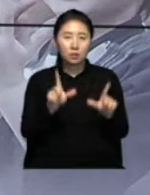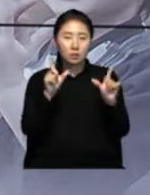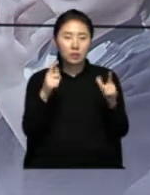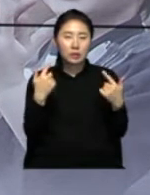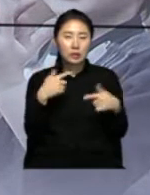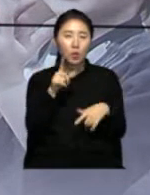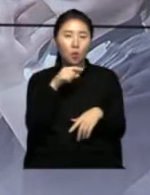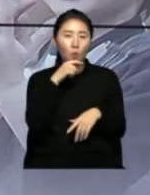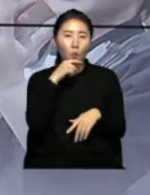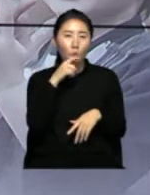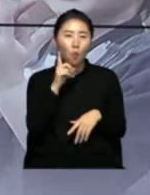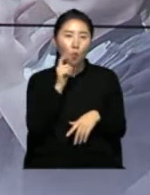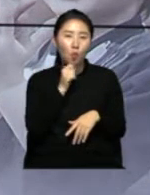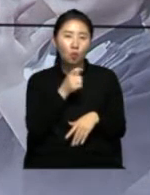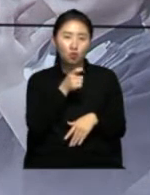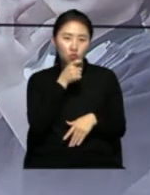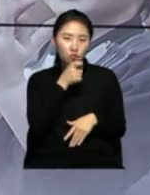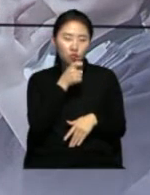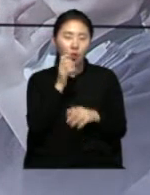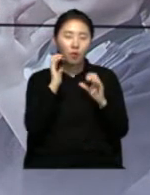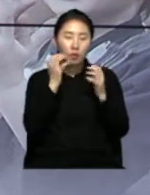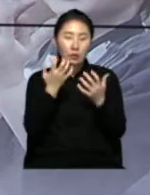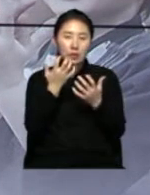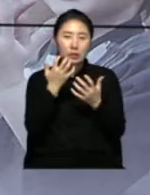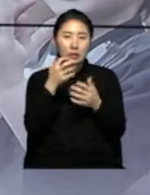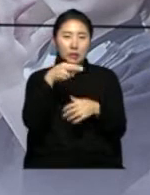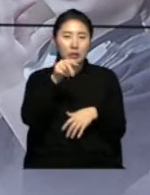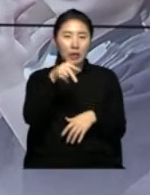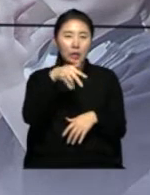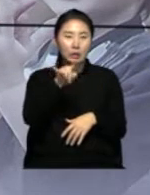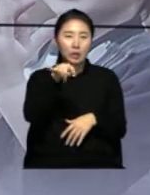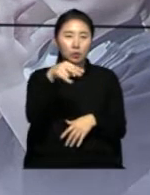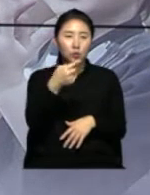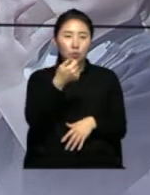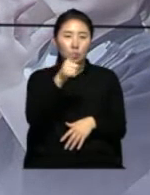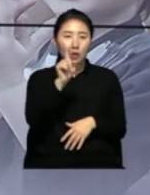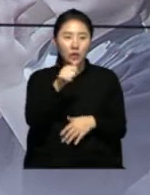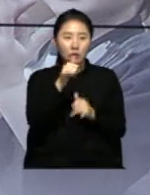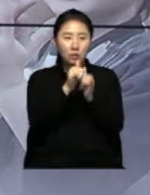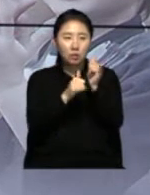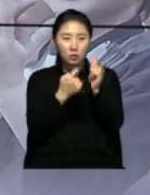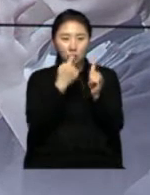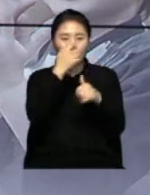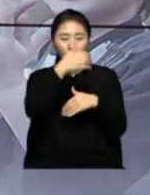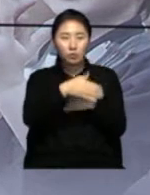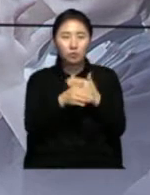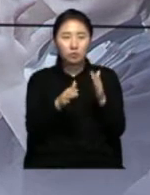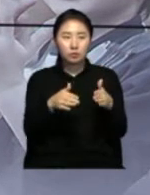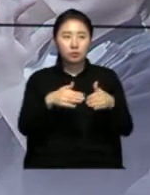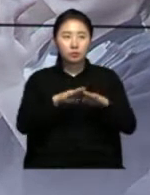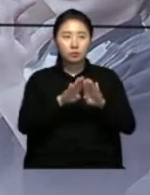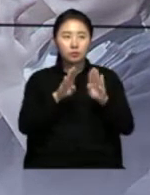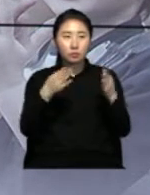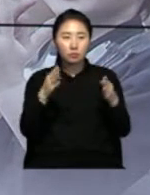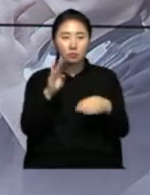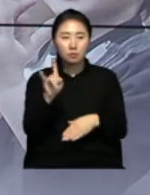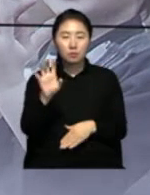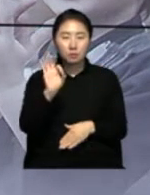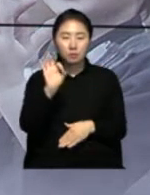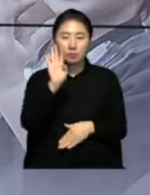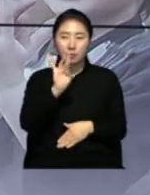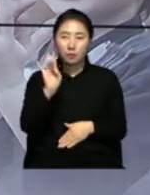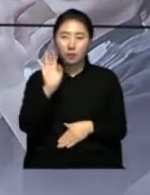매주 월요일과 수요일마다 어린이 사자 소학, 꾸러기 예절 교실을 엽니다. 방배사동 주민센터는